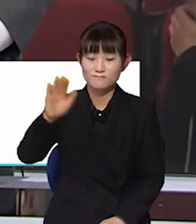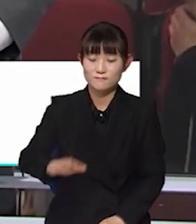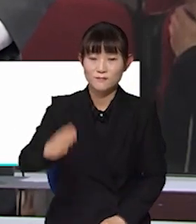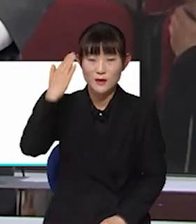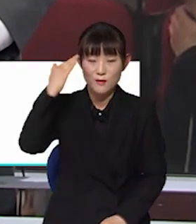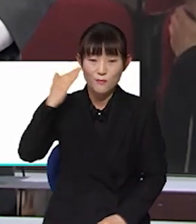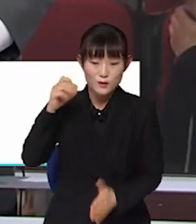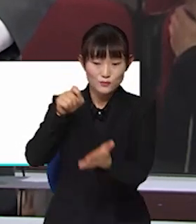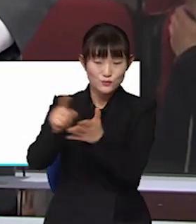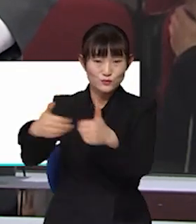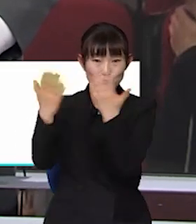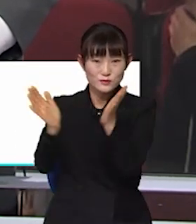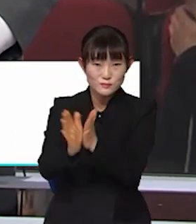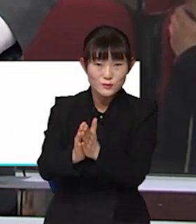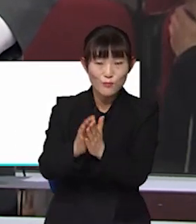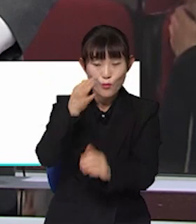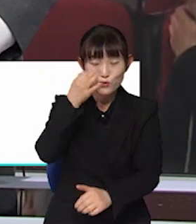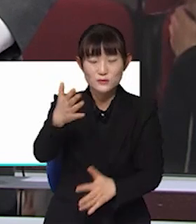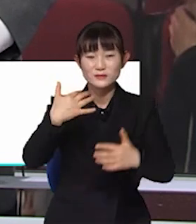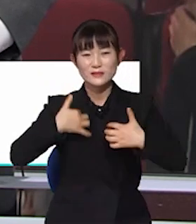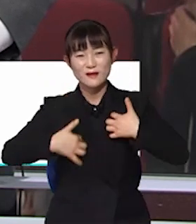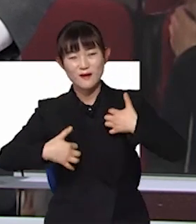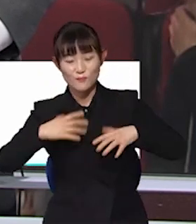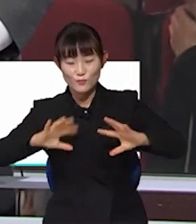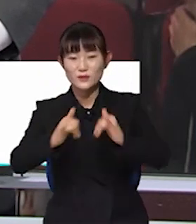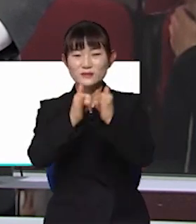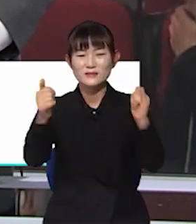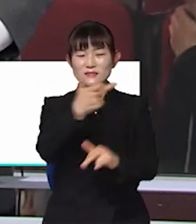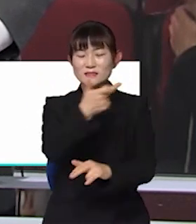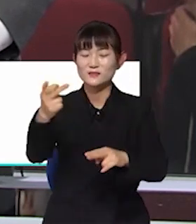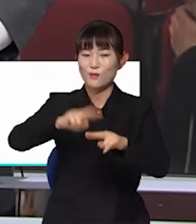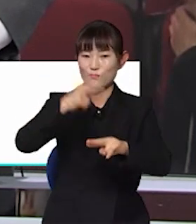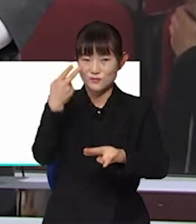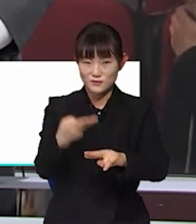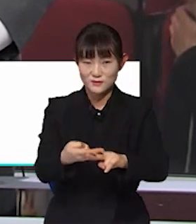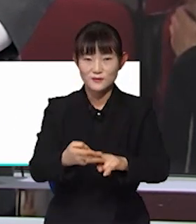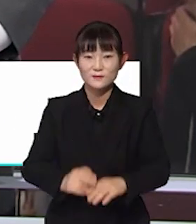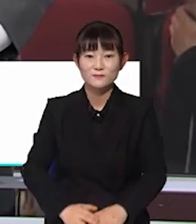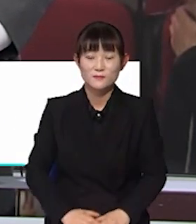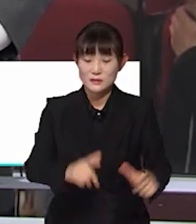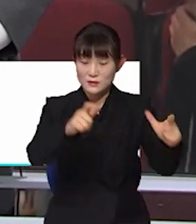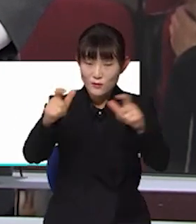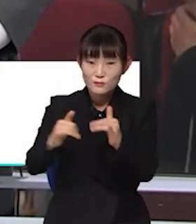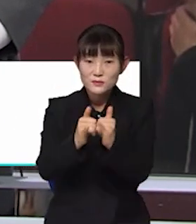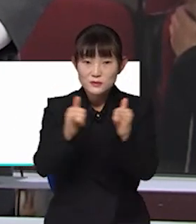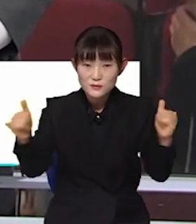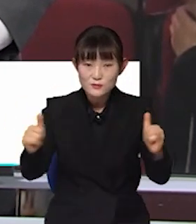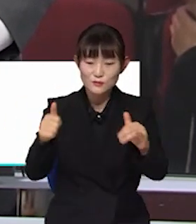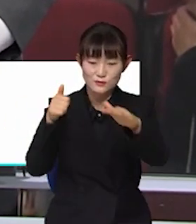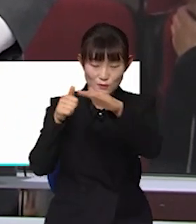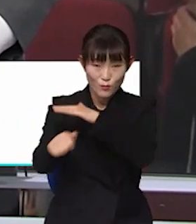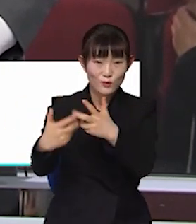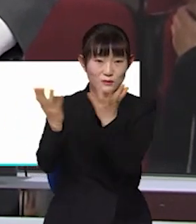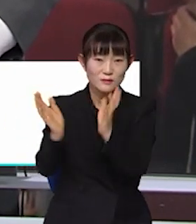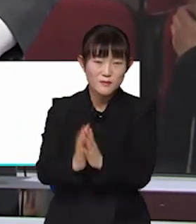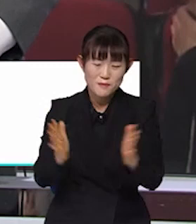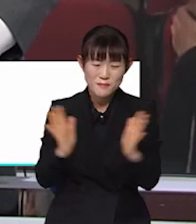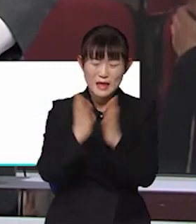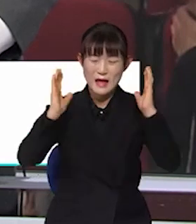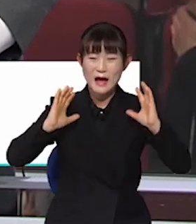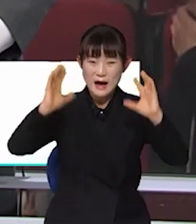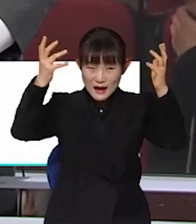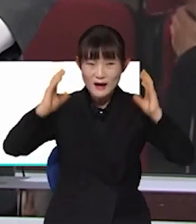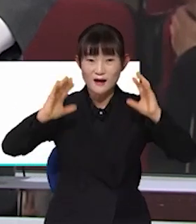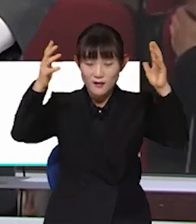대한민국 축구팀이 선사한 즐거움과 투혼은 국민들에게는 큰 선물이 됐습니다. 지역민들도 축구 대표팀에게 열정적인 응원을